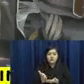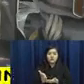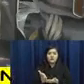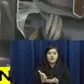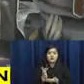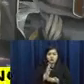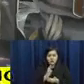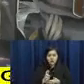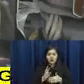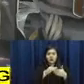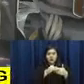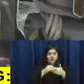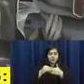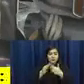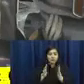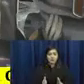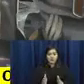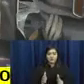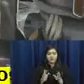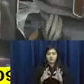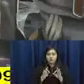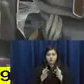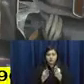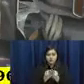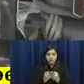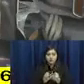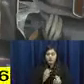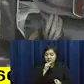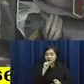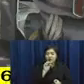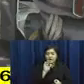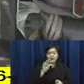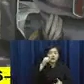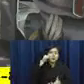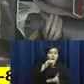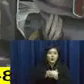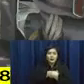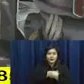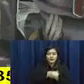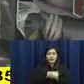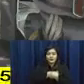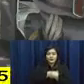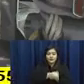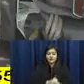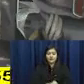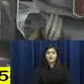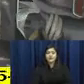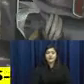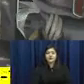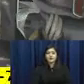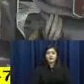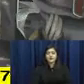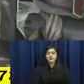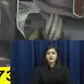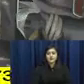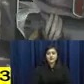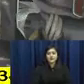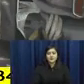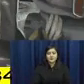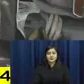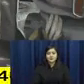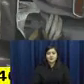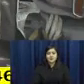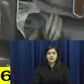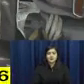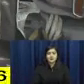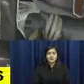leader ng pamilya. Hindi po ang ating asawa. Tayo po. Amen? Tayo po ang inatasan.